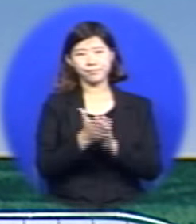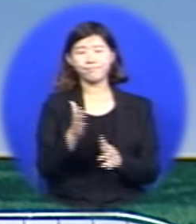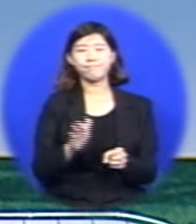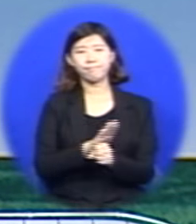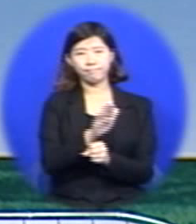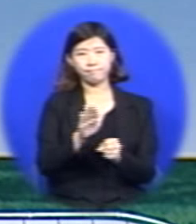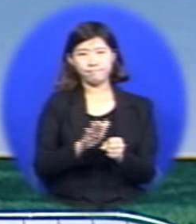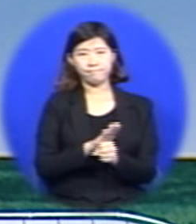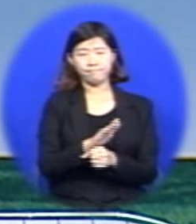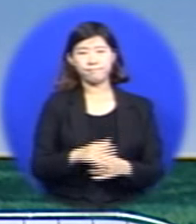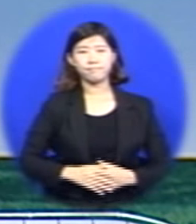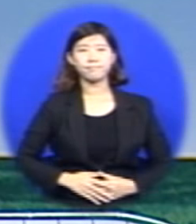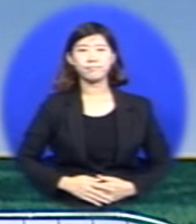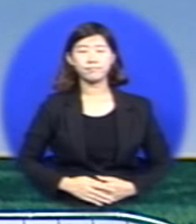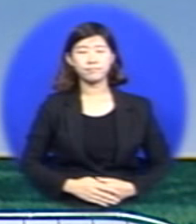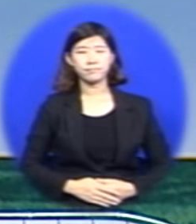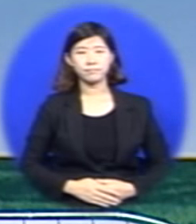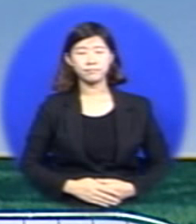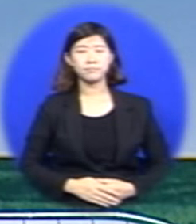그러나